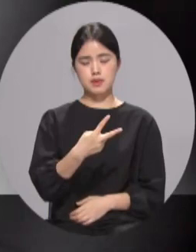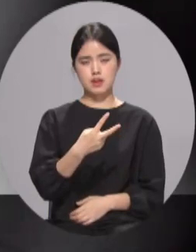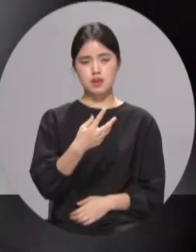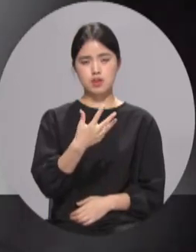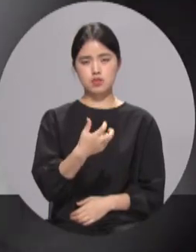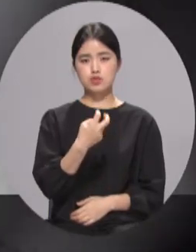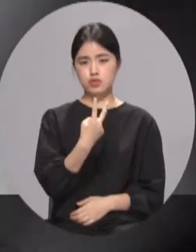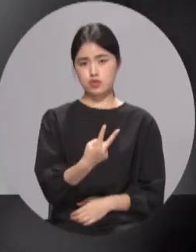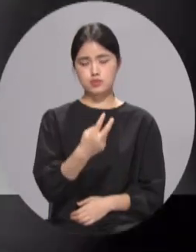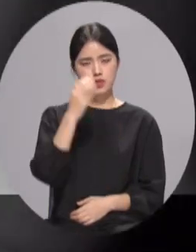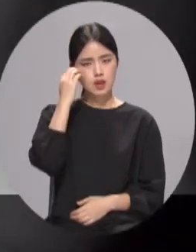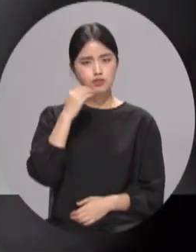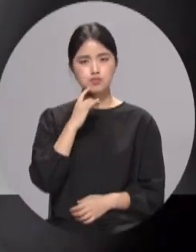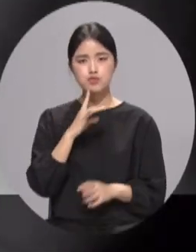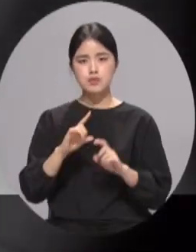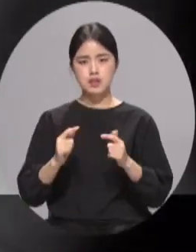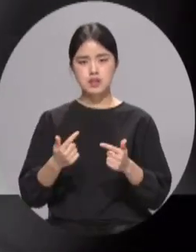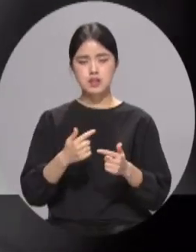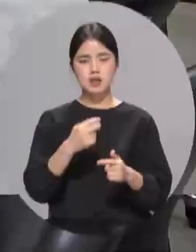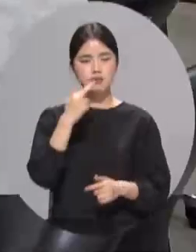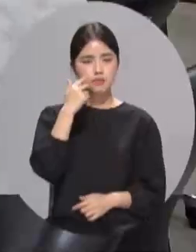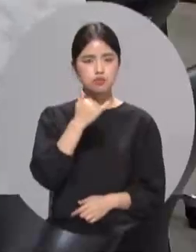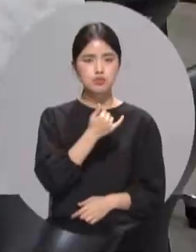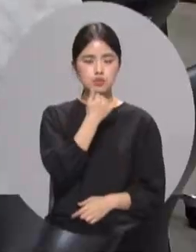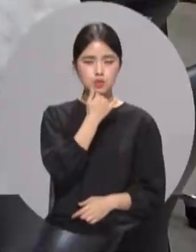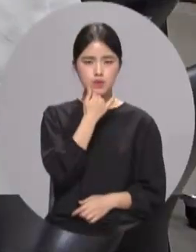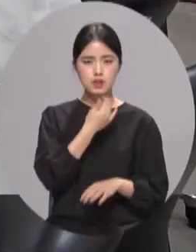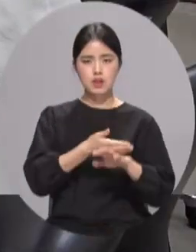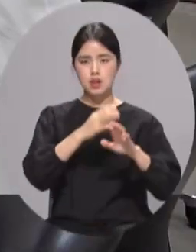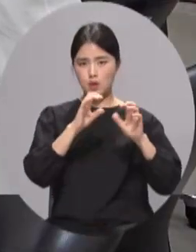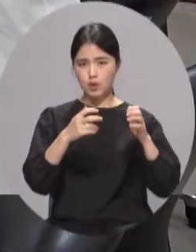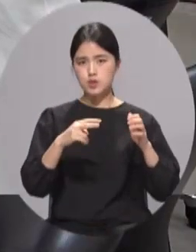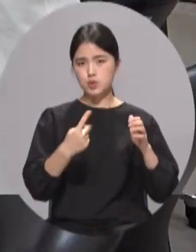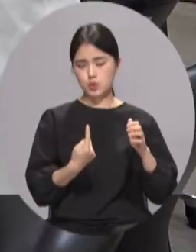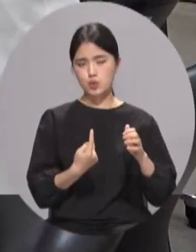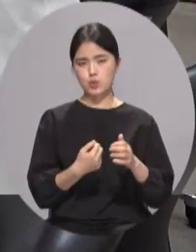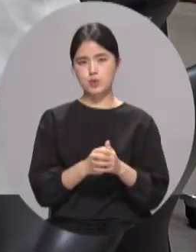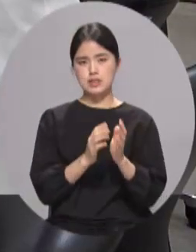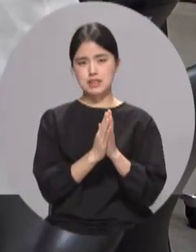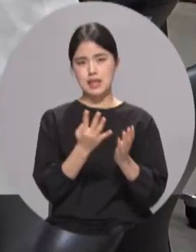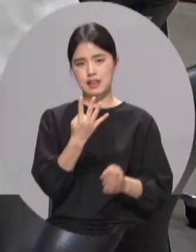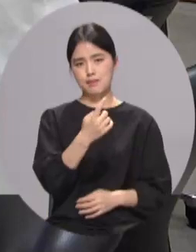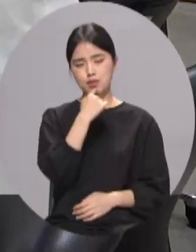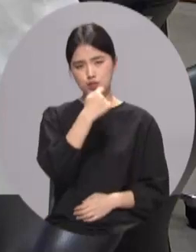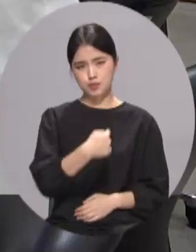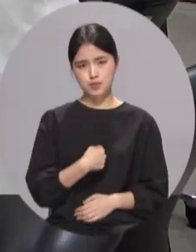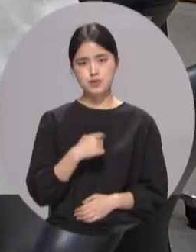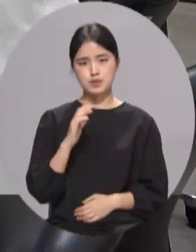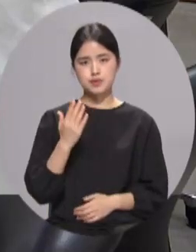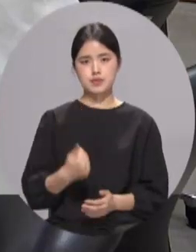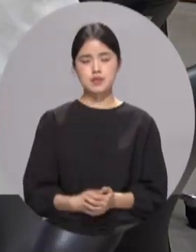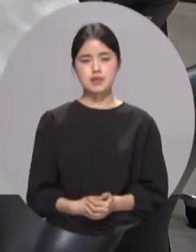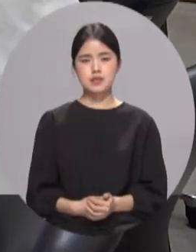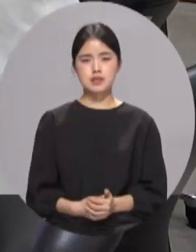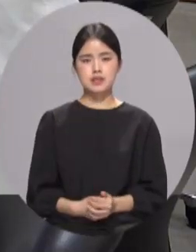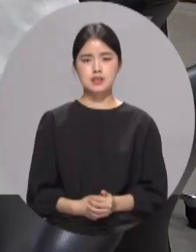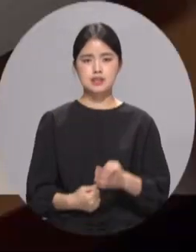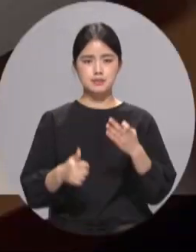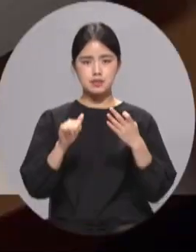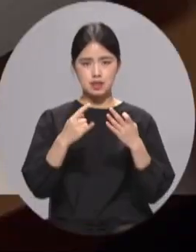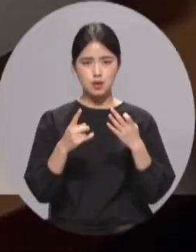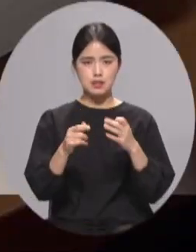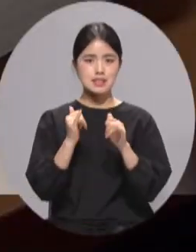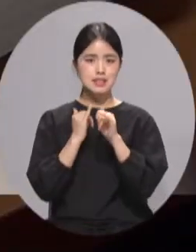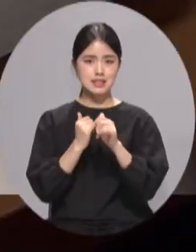282편이며 국내뿐 아니라 미국과 독일 등 해외에서도 작품 4편이 접수됐습니다. 제14회 혼뿔